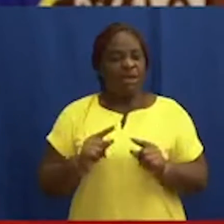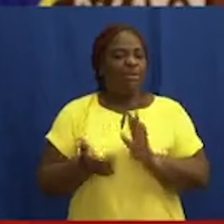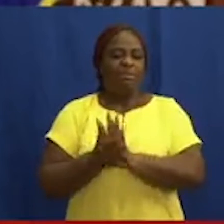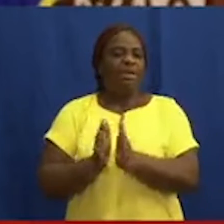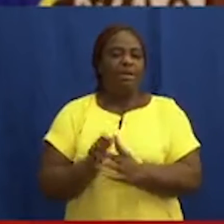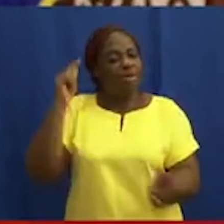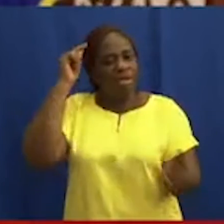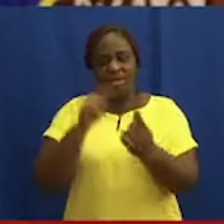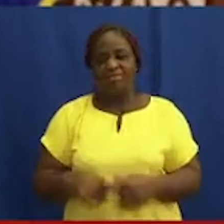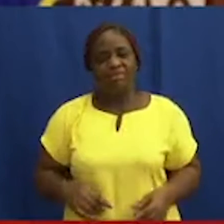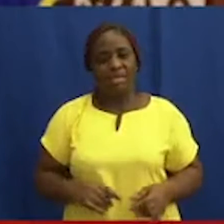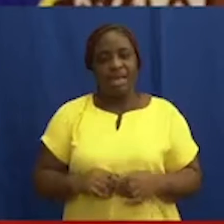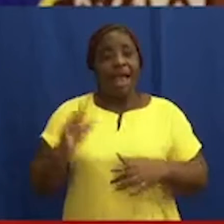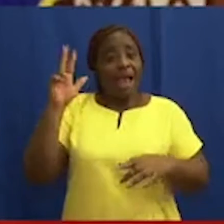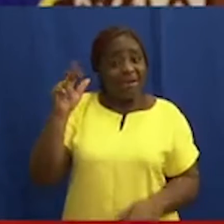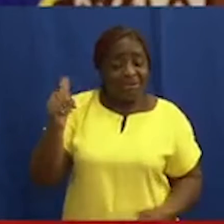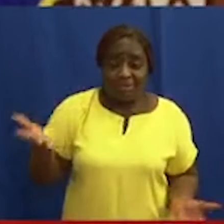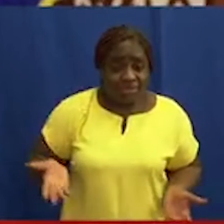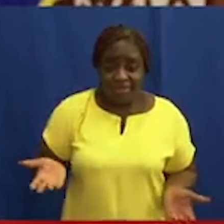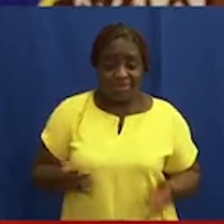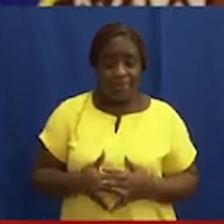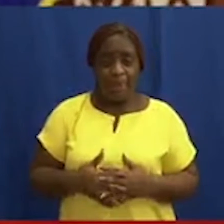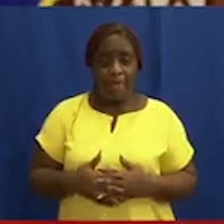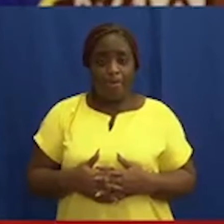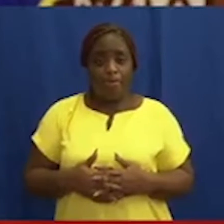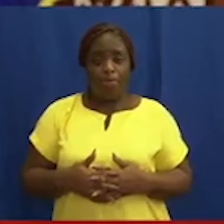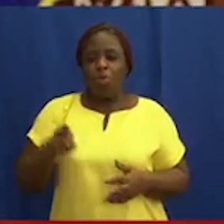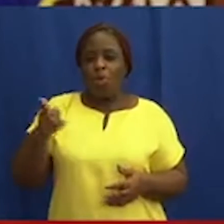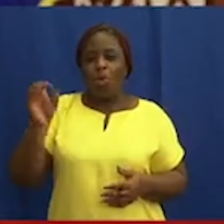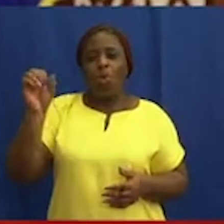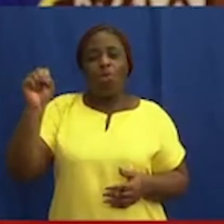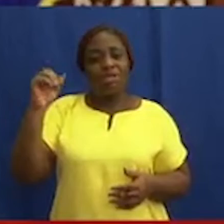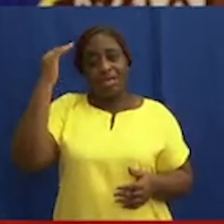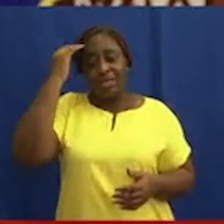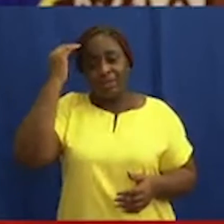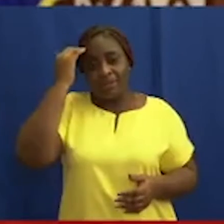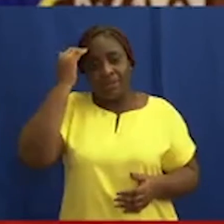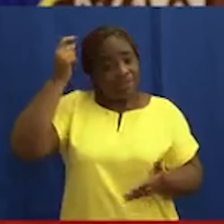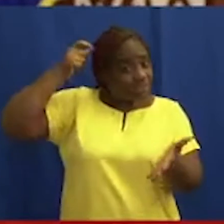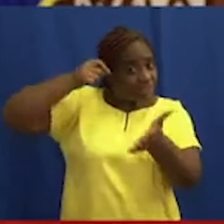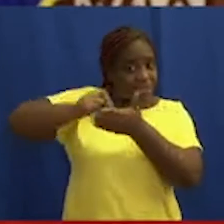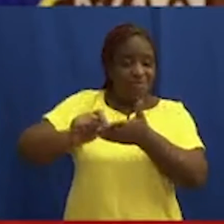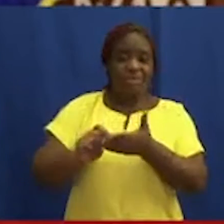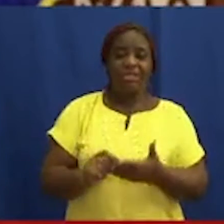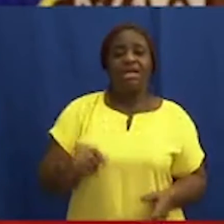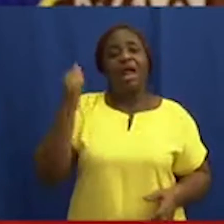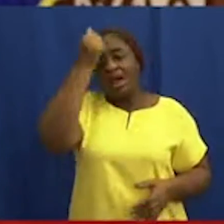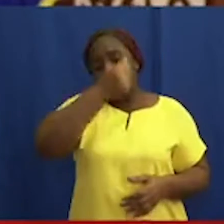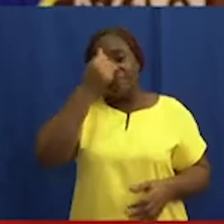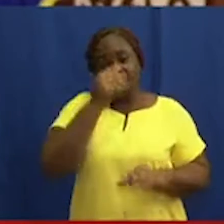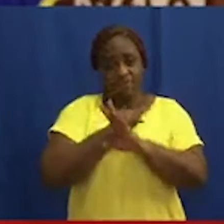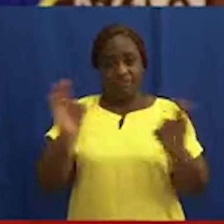nasa gudunmuwa wajen dawo da darajar CD. Shine na samun amanna ga kudin watan CD da